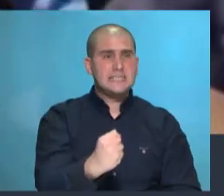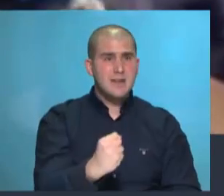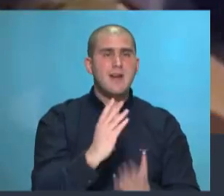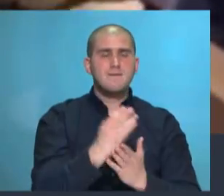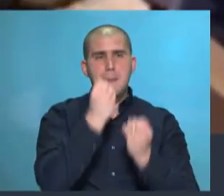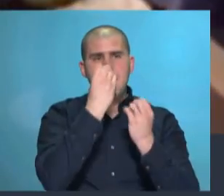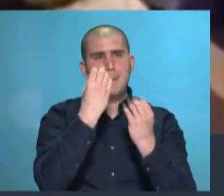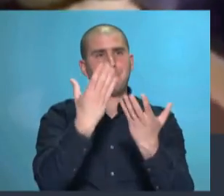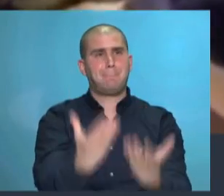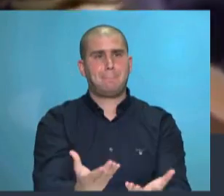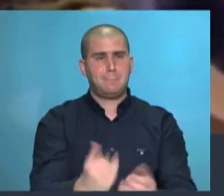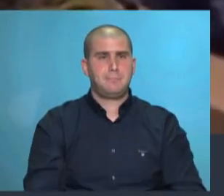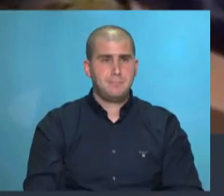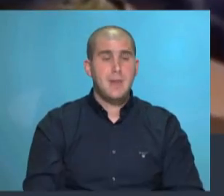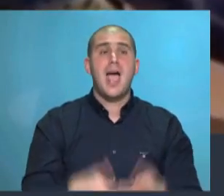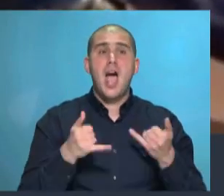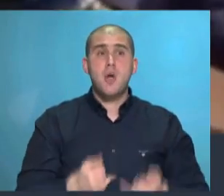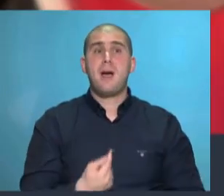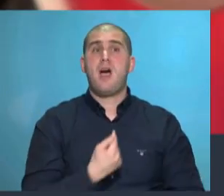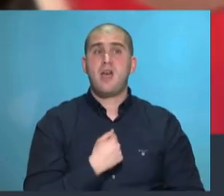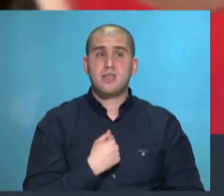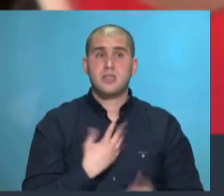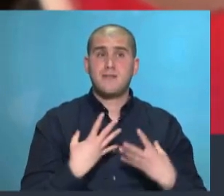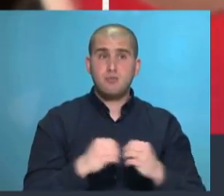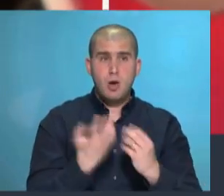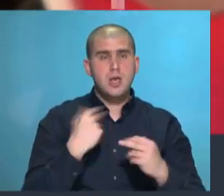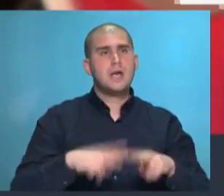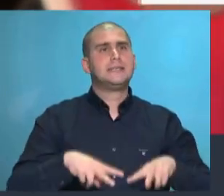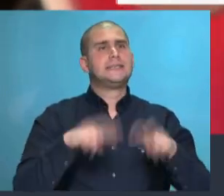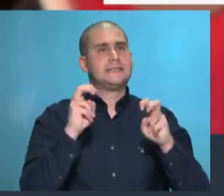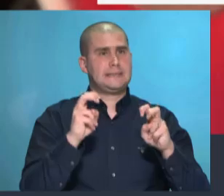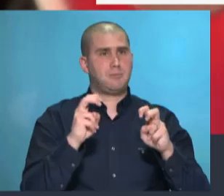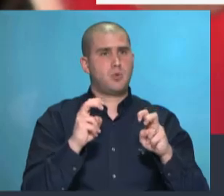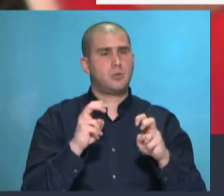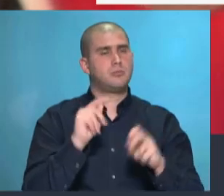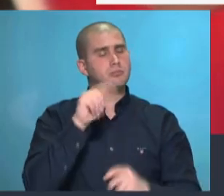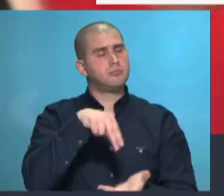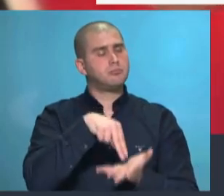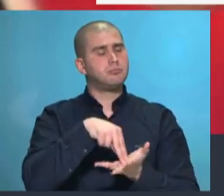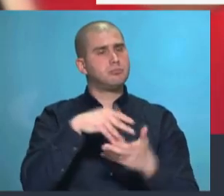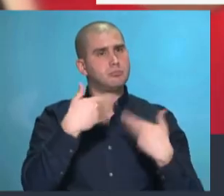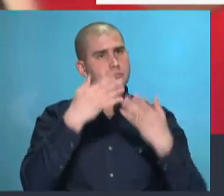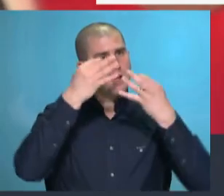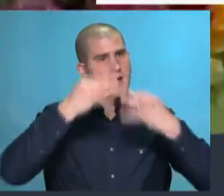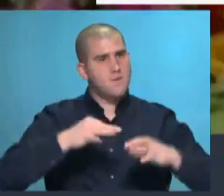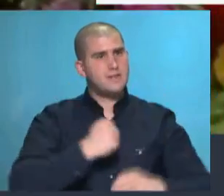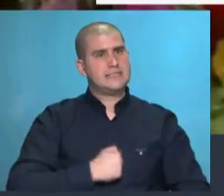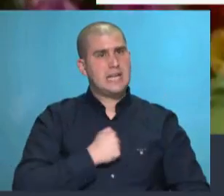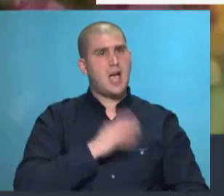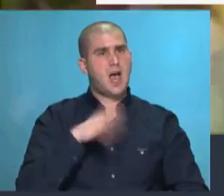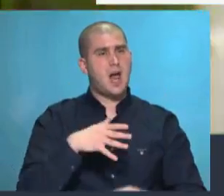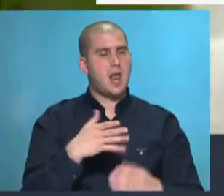זר פרחים. Today I and the family had the opportunity to stand and pay our respects and grieve for